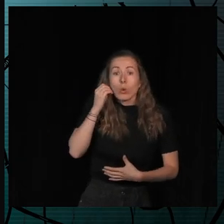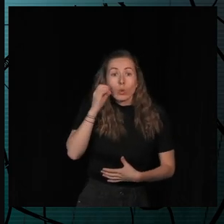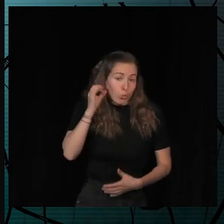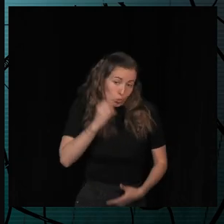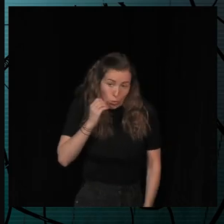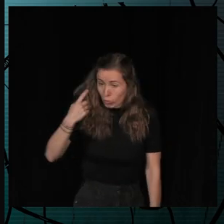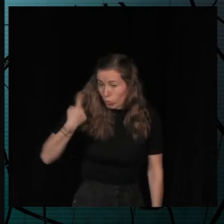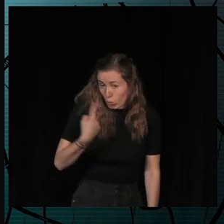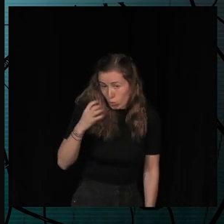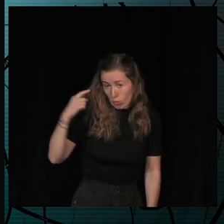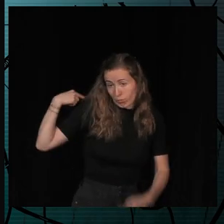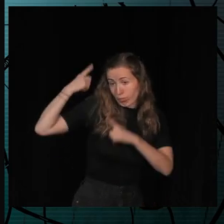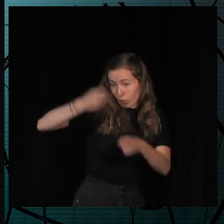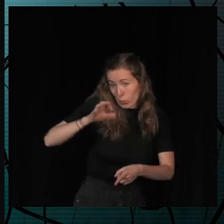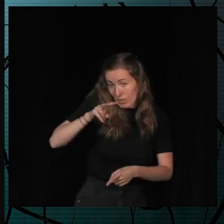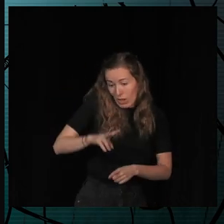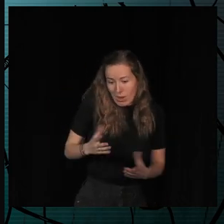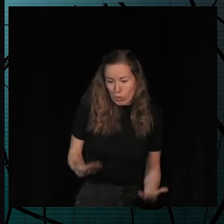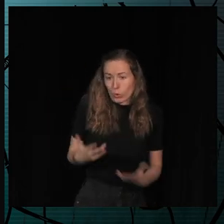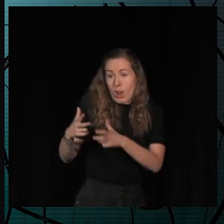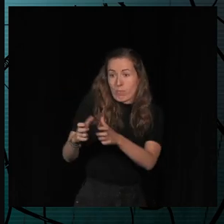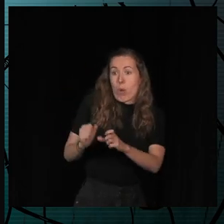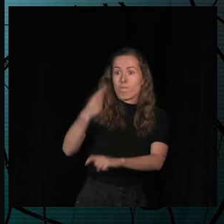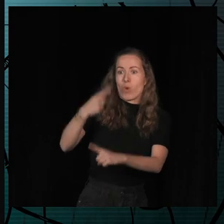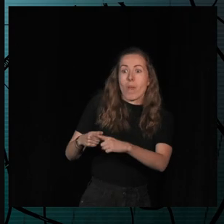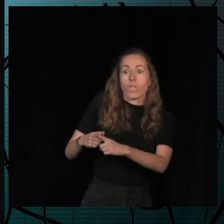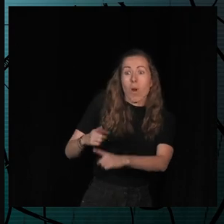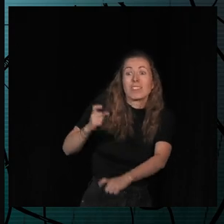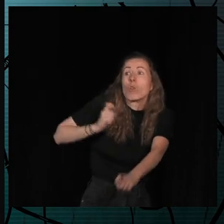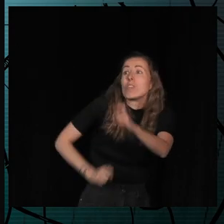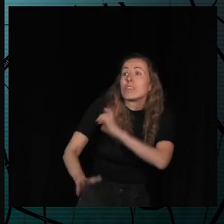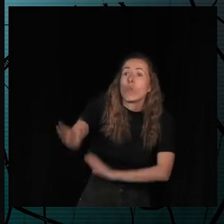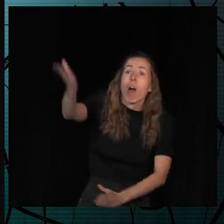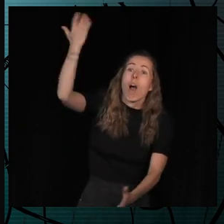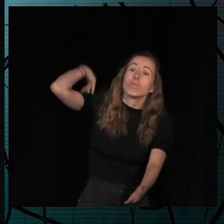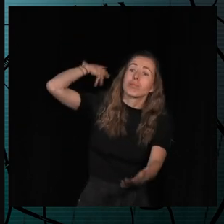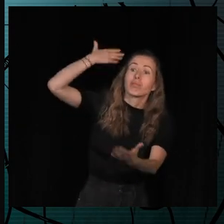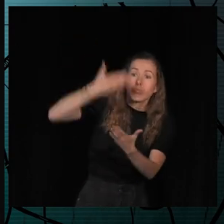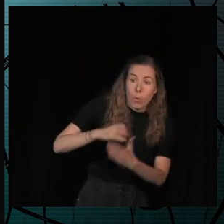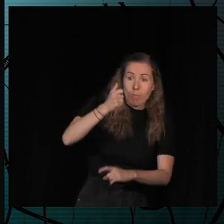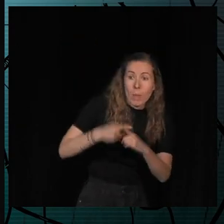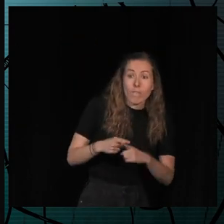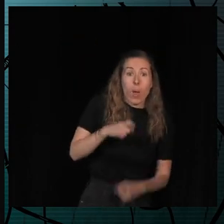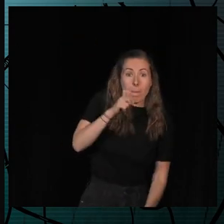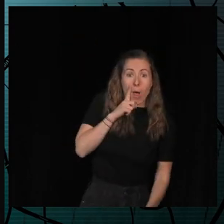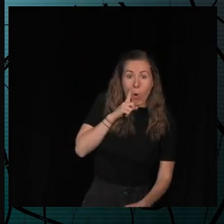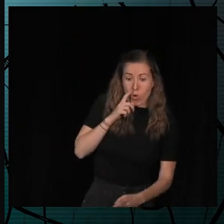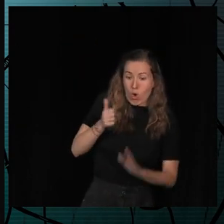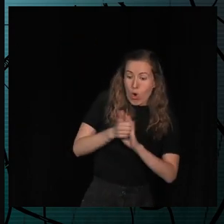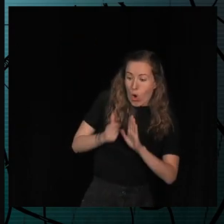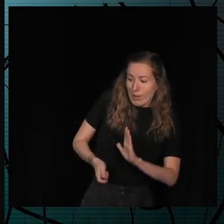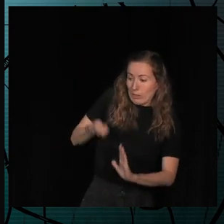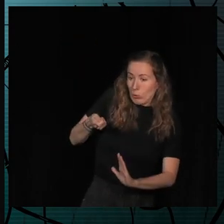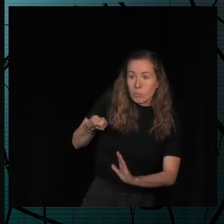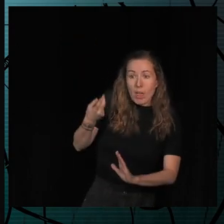d'autant plus de panique c'est que c'est la première fois dans toute l'histoire de l'humanité qu'on a des parents qui doivent éduquer et des adultes qui doivent éduquer et accompagner des